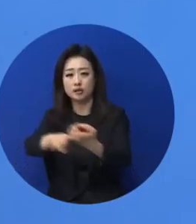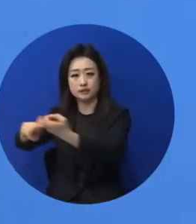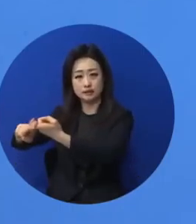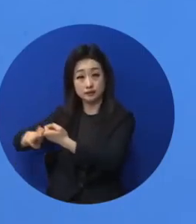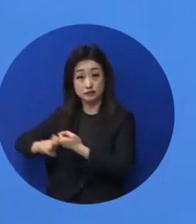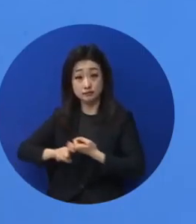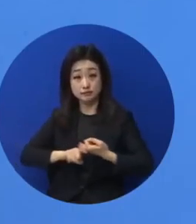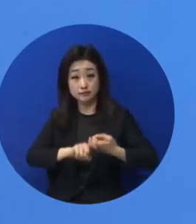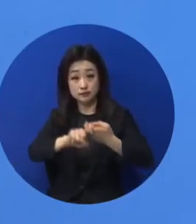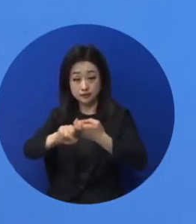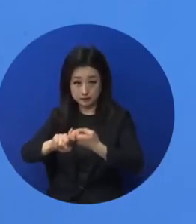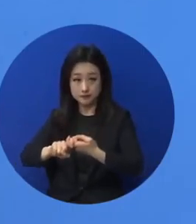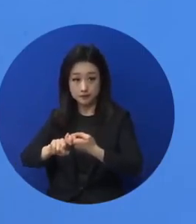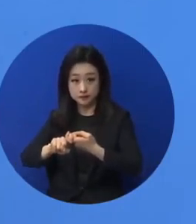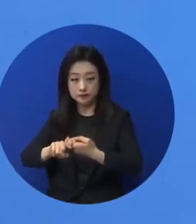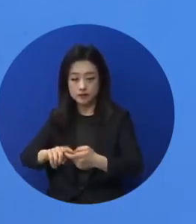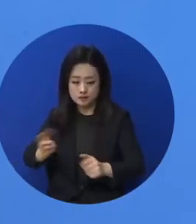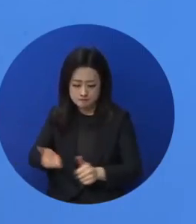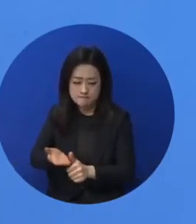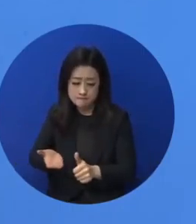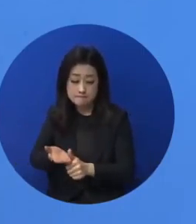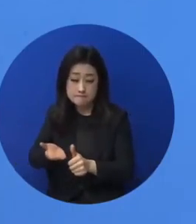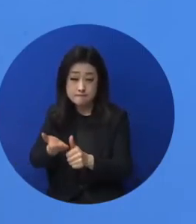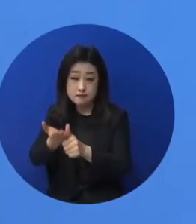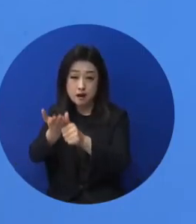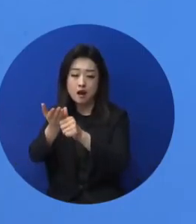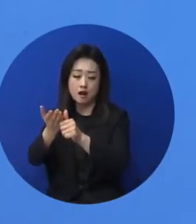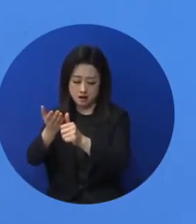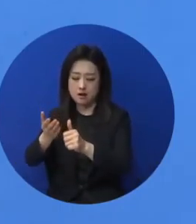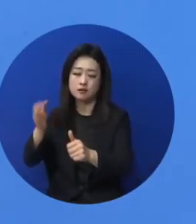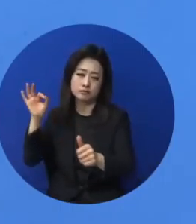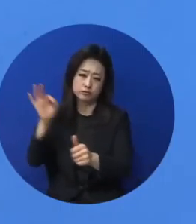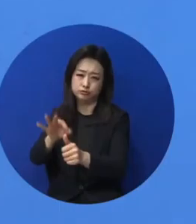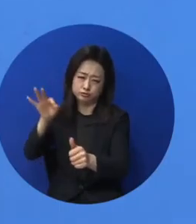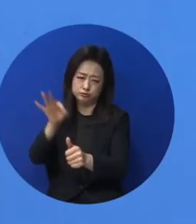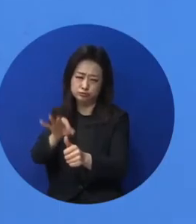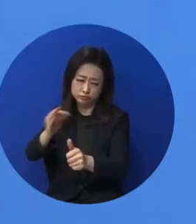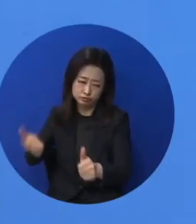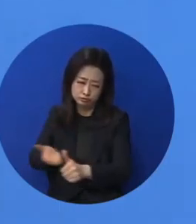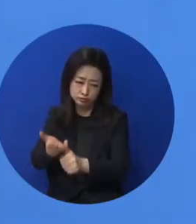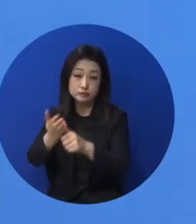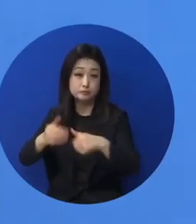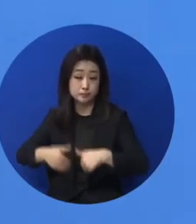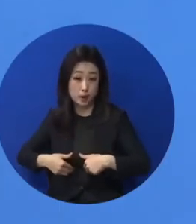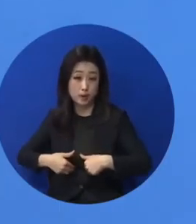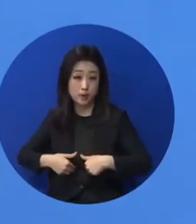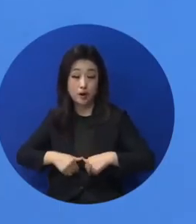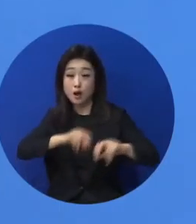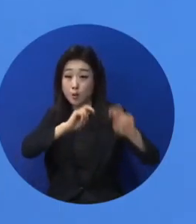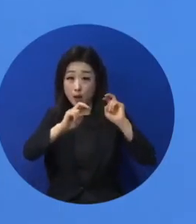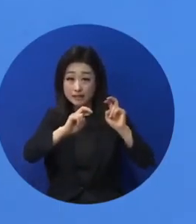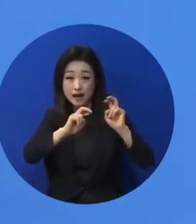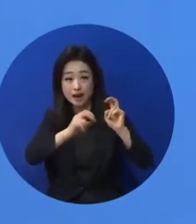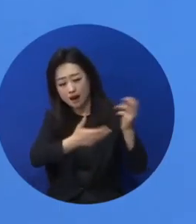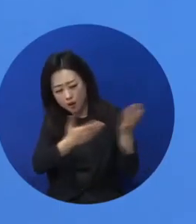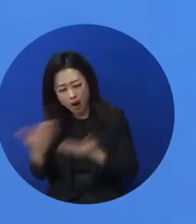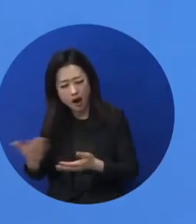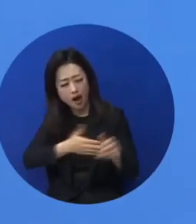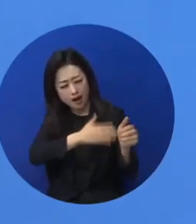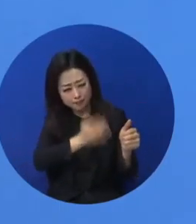생태계를 바꿀 수 있는 인재에 투자한 사람이 몰리는 그런 부산을 만들어서 이제는 기업한테 구걸하고